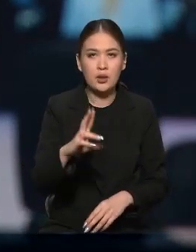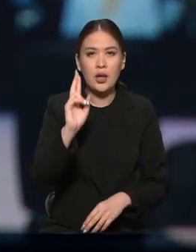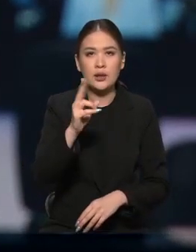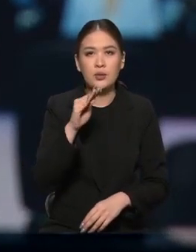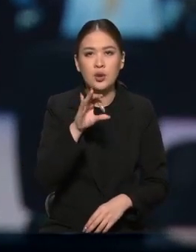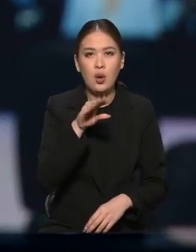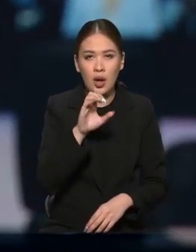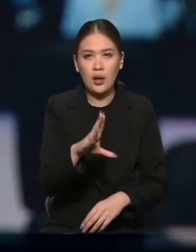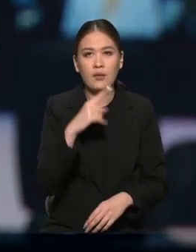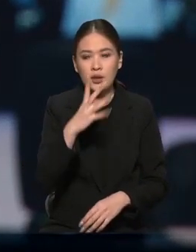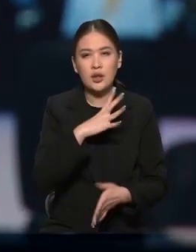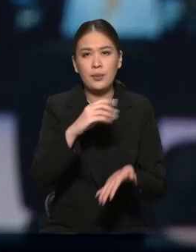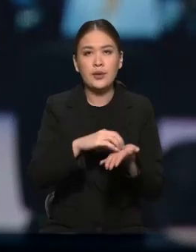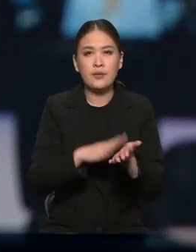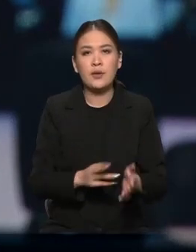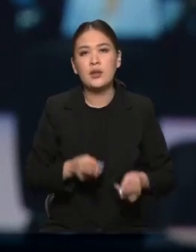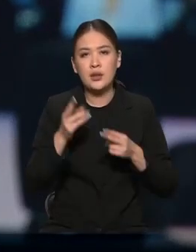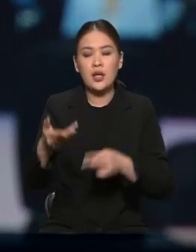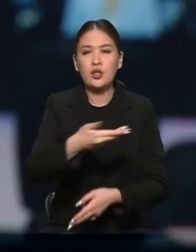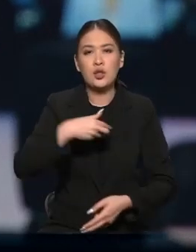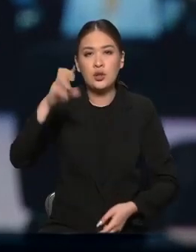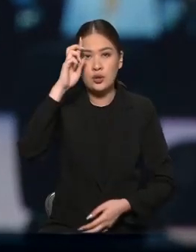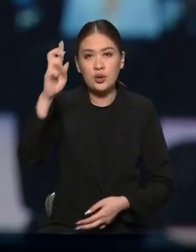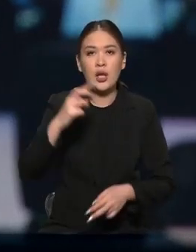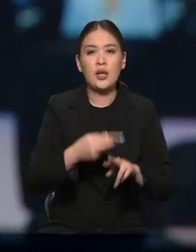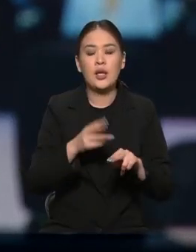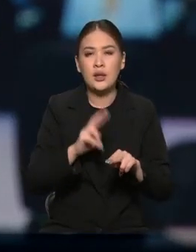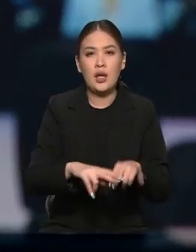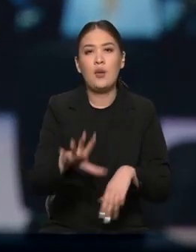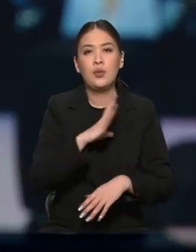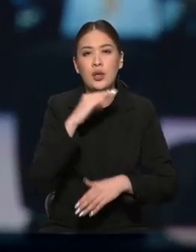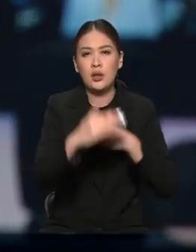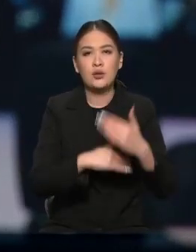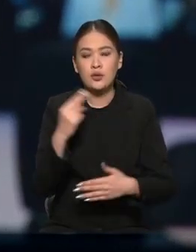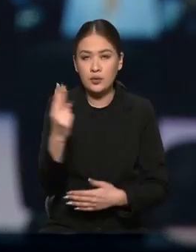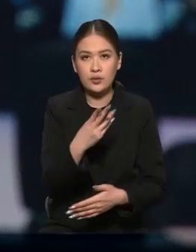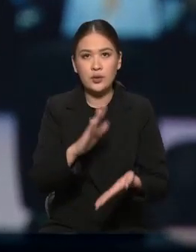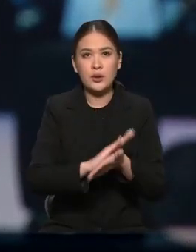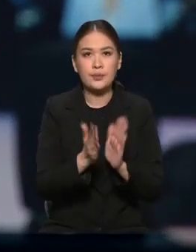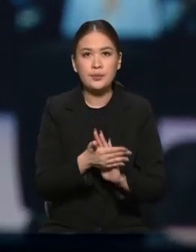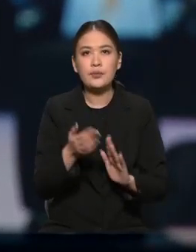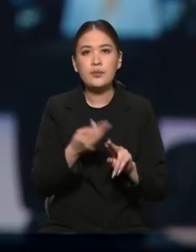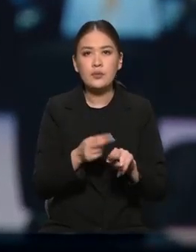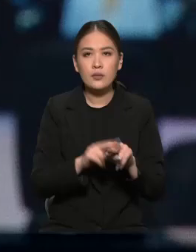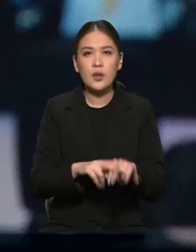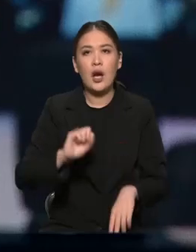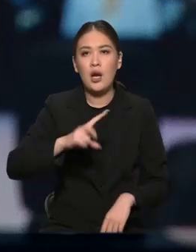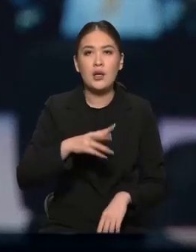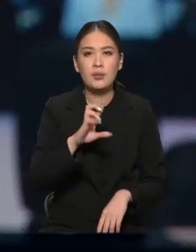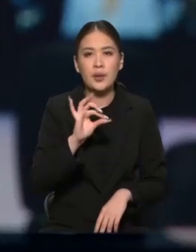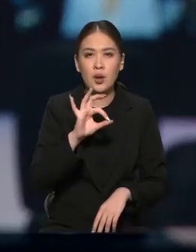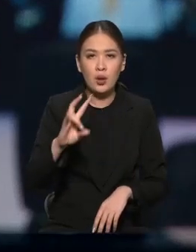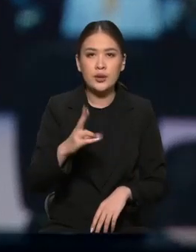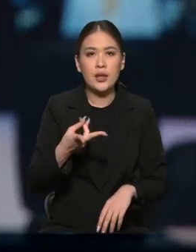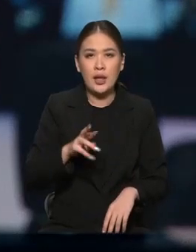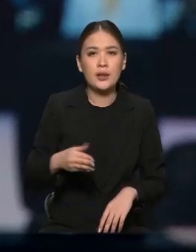токаев отметил что его Визит в нашу страну придаст дополнительный импульс развитию двусторонних отношений Тем более что Туманный Альбион для